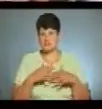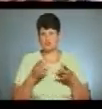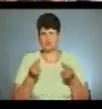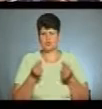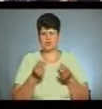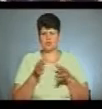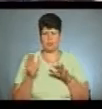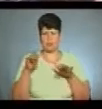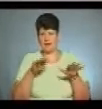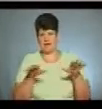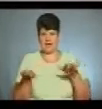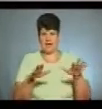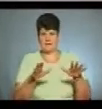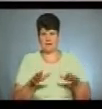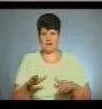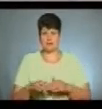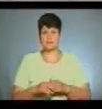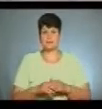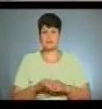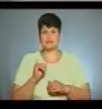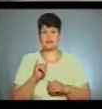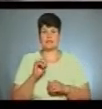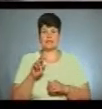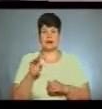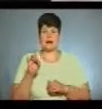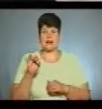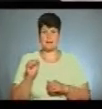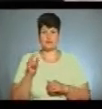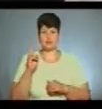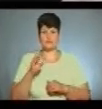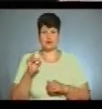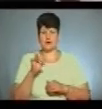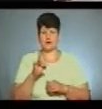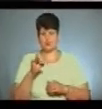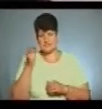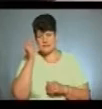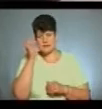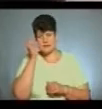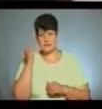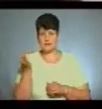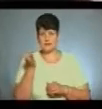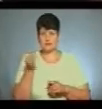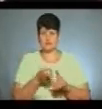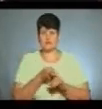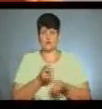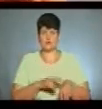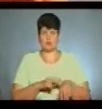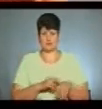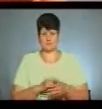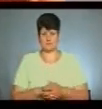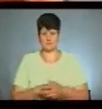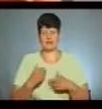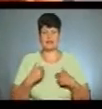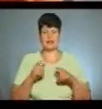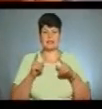все під ногами. Іванна Ярема з Козівського району пригадала історію, пов'язану із поліцією. Я